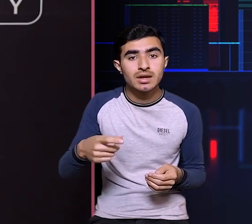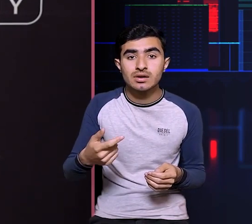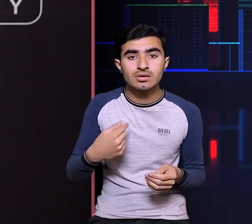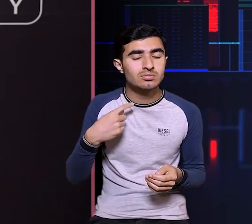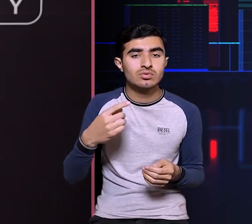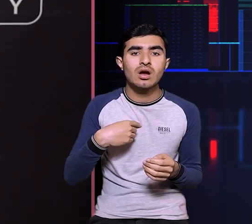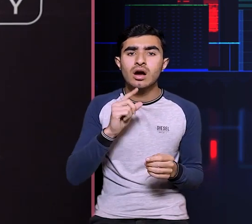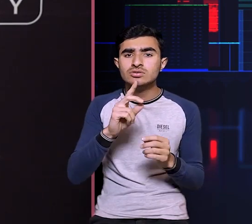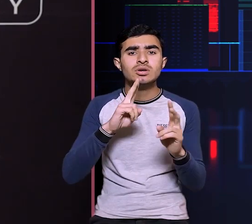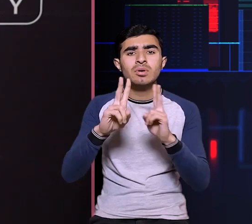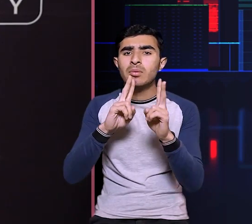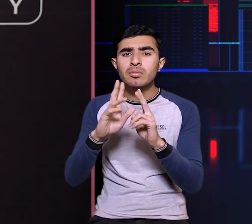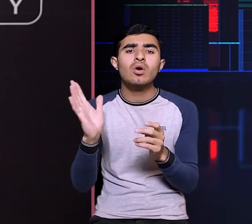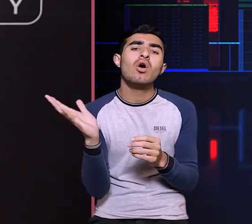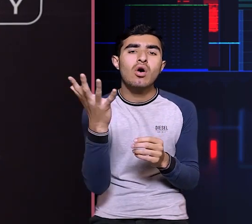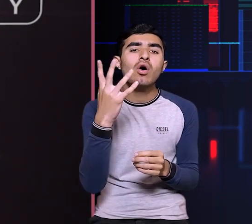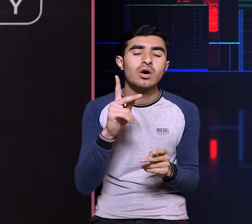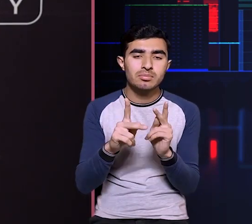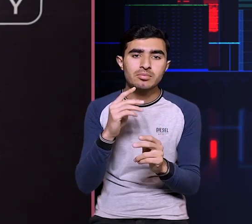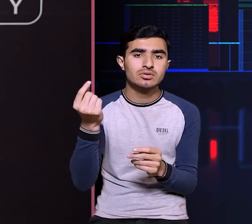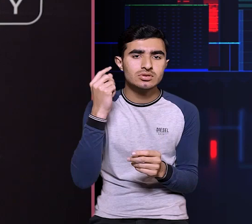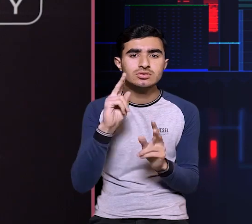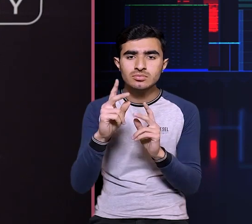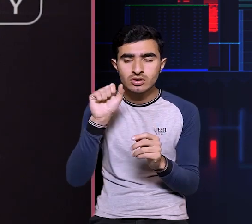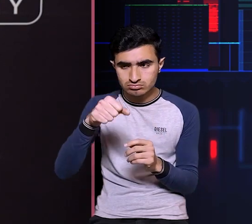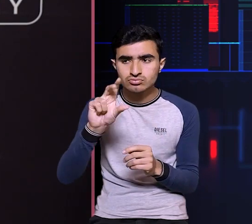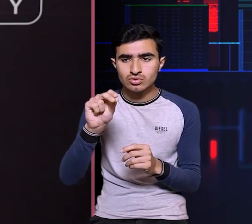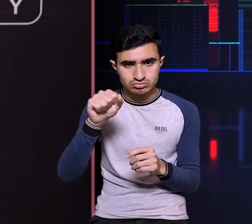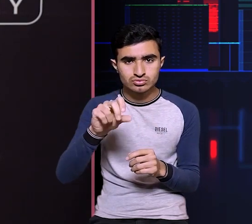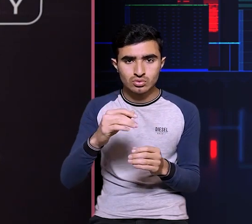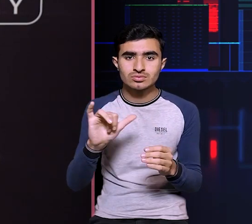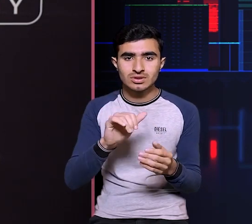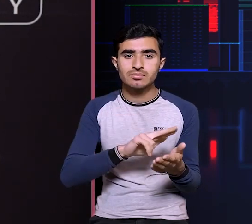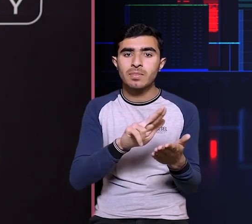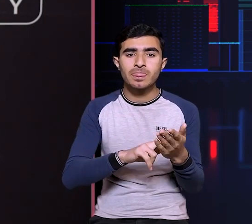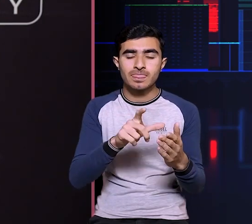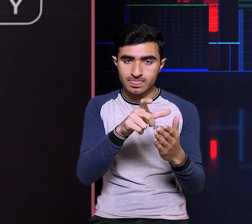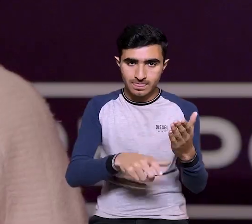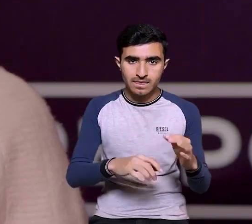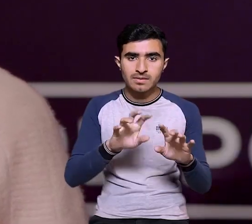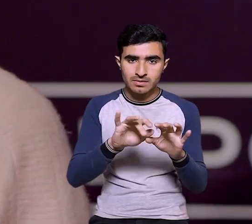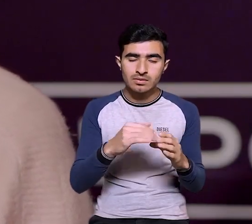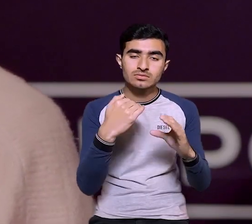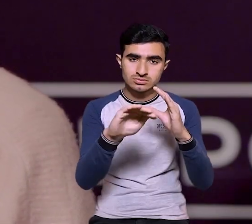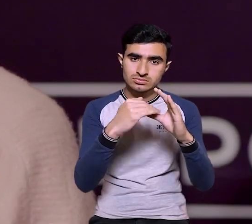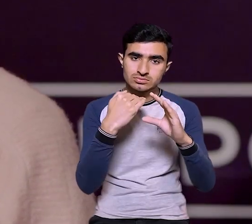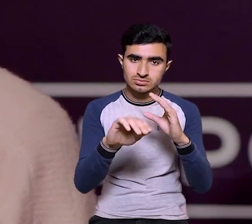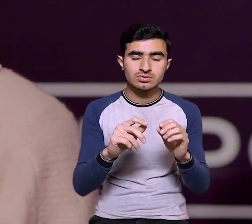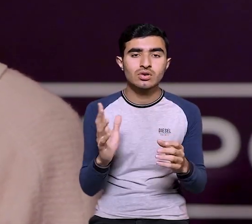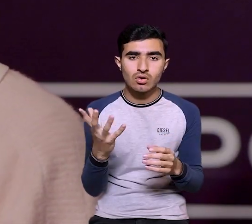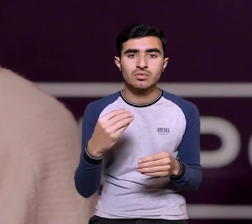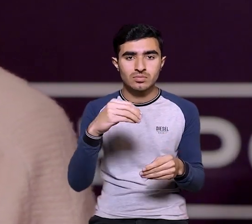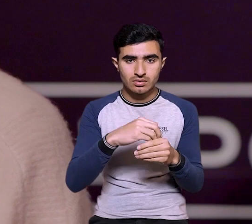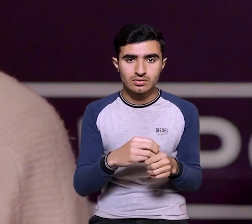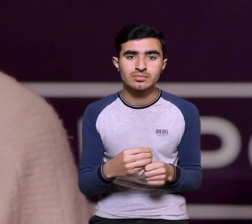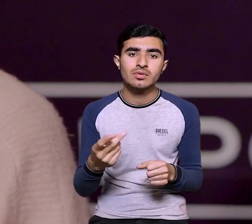any chamber because मुझे कुछ letters चाहिए होते हैं different from the chambers like invitation letters and all that. So I became a member of Lahore Chamber of